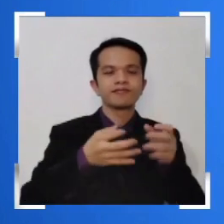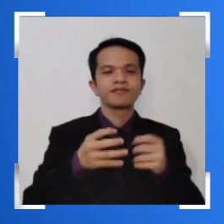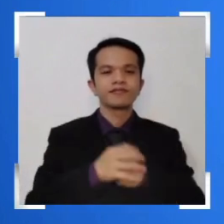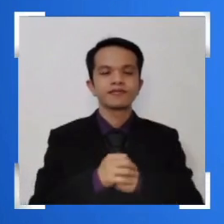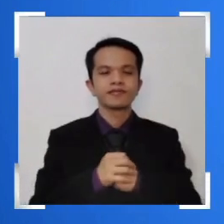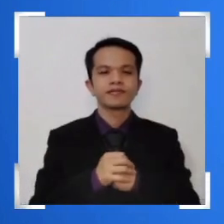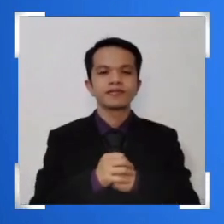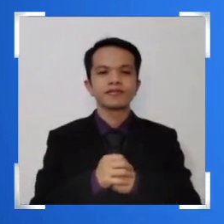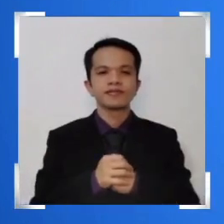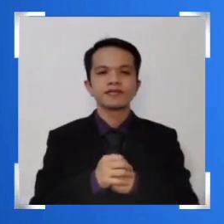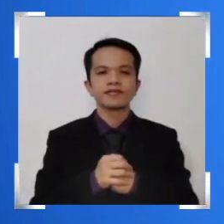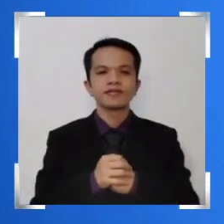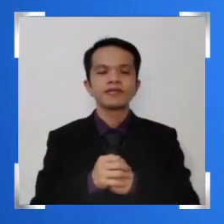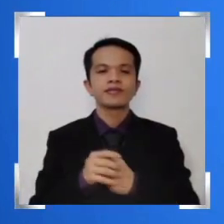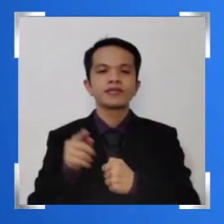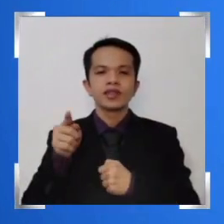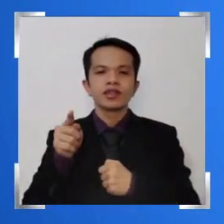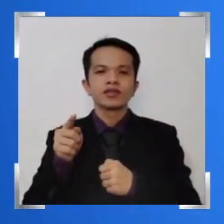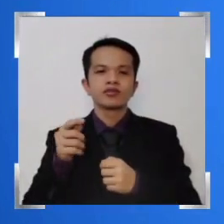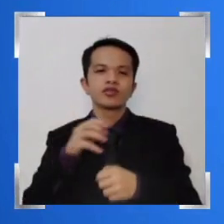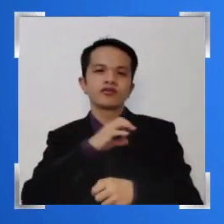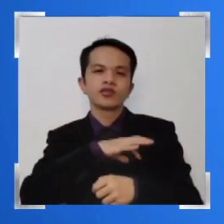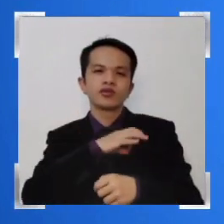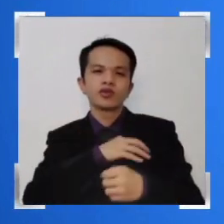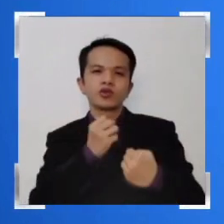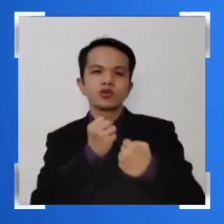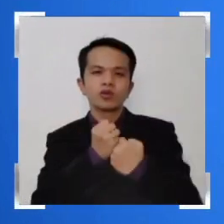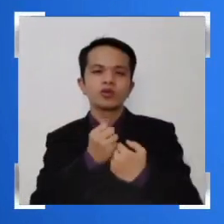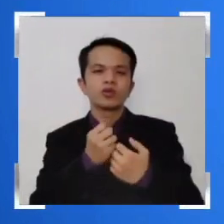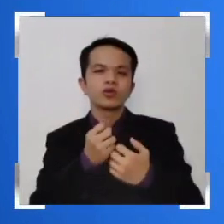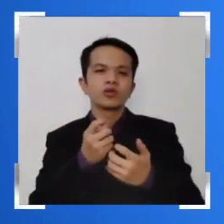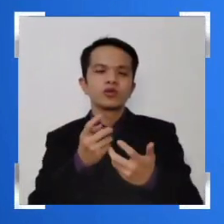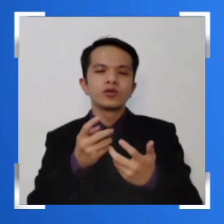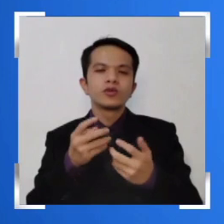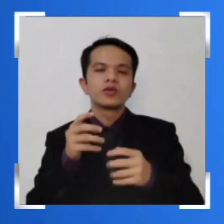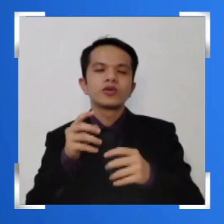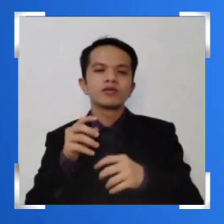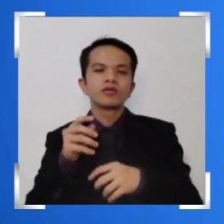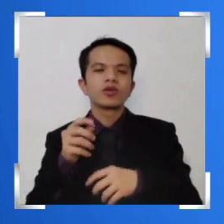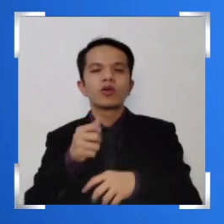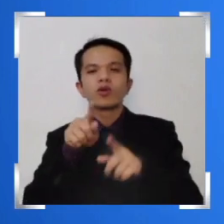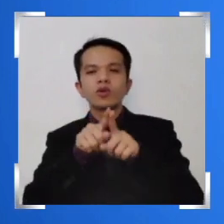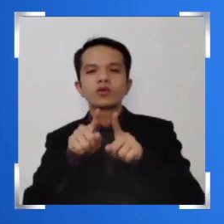Peace, yung mga beneficiaries. And number two, syempre, sustainable